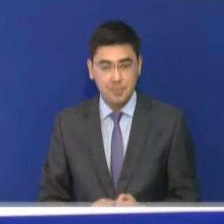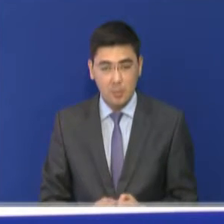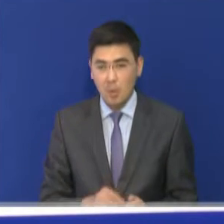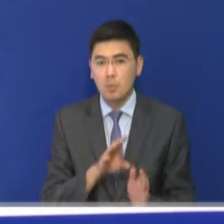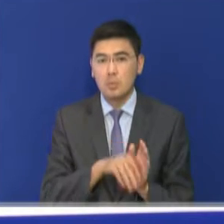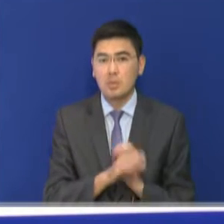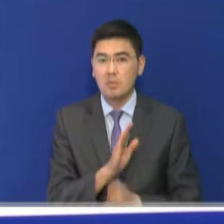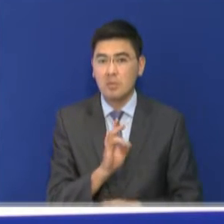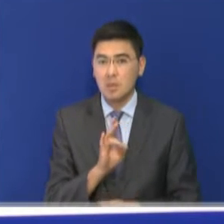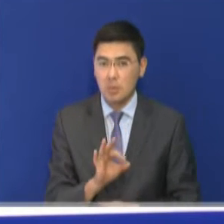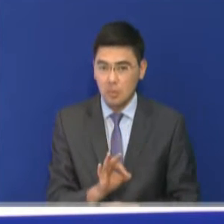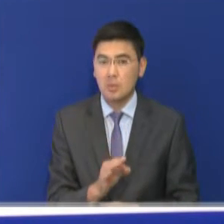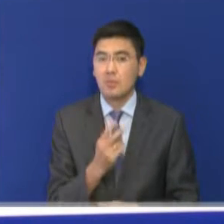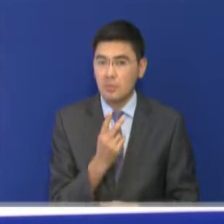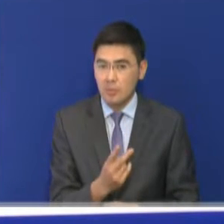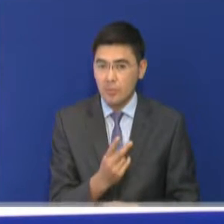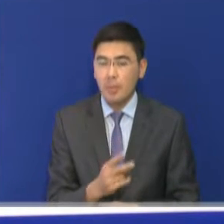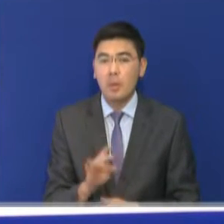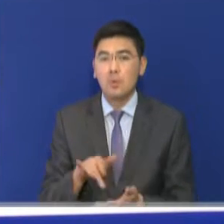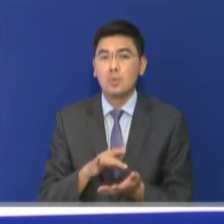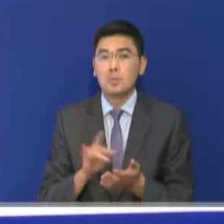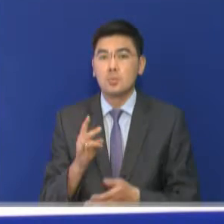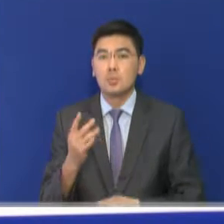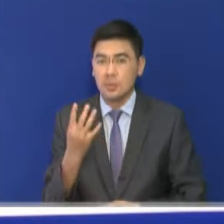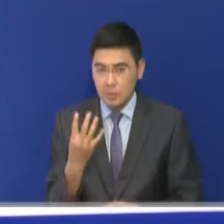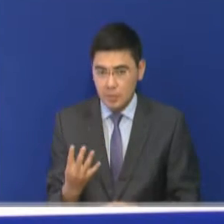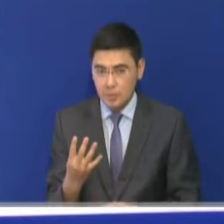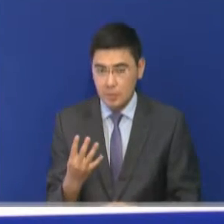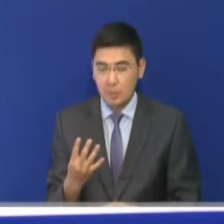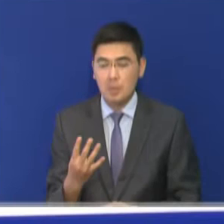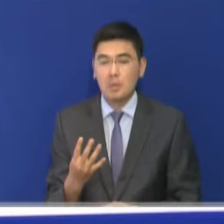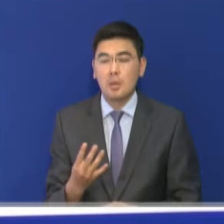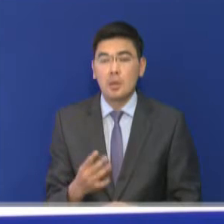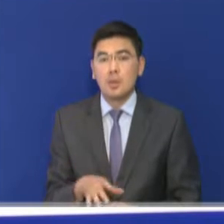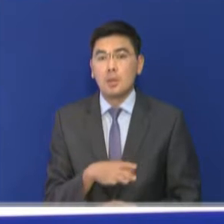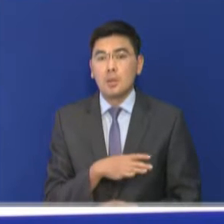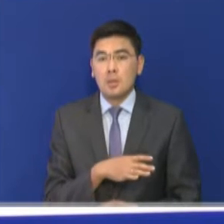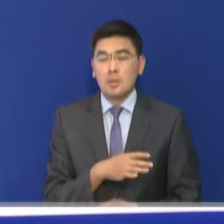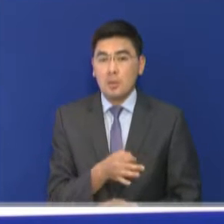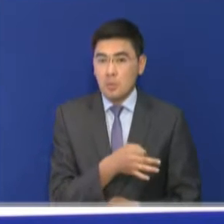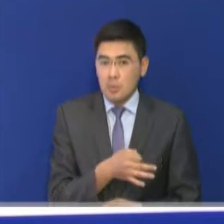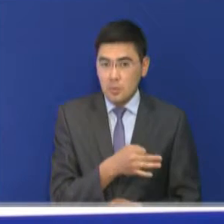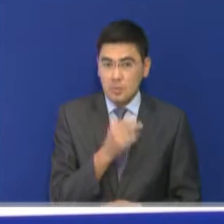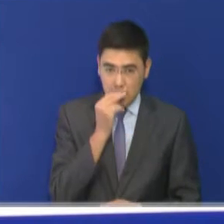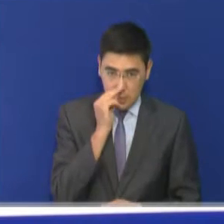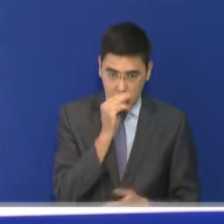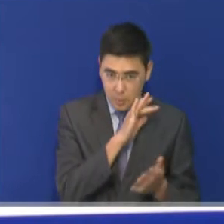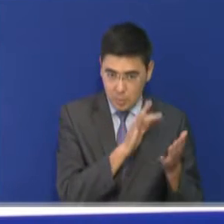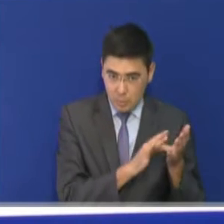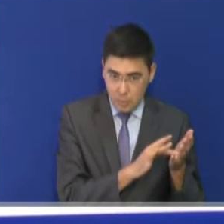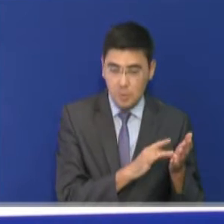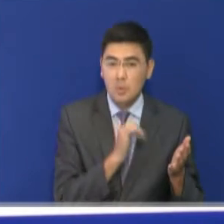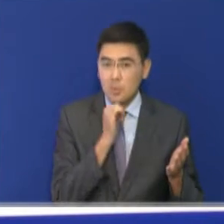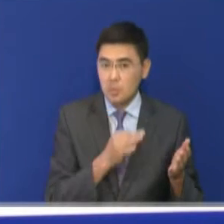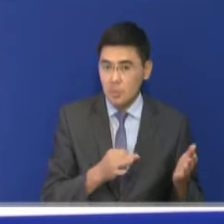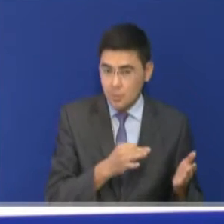них в Восточно-Казахстанской области 2, в городе Нур-Султан 4, по одному вылечившемуся пациенту в городе Шымкент, Кустанайской